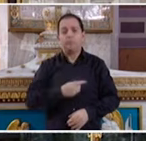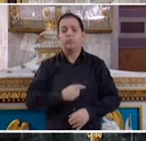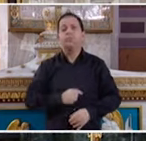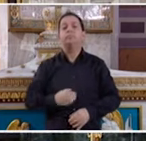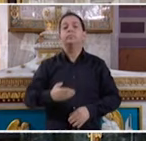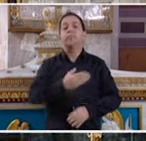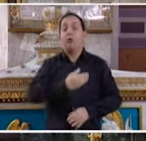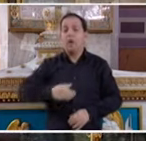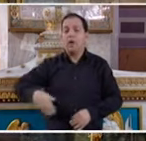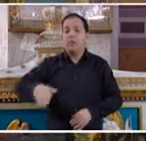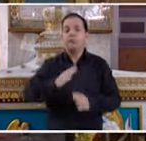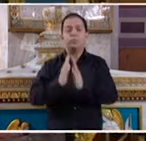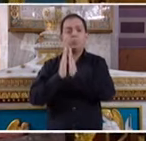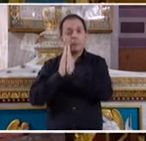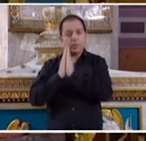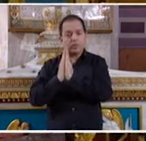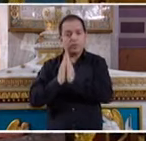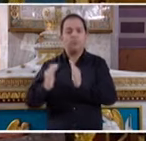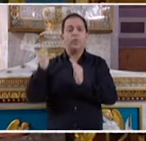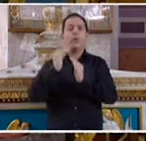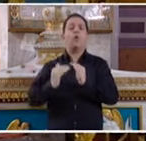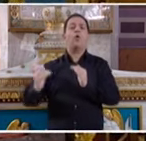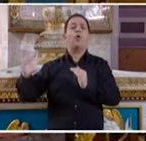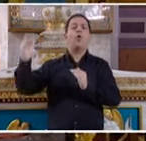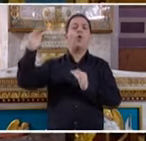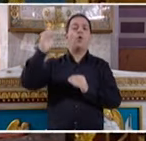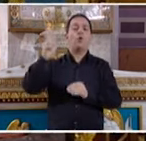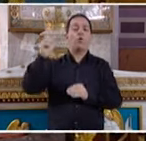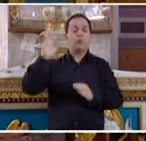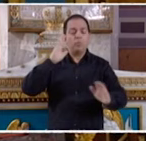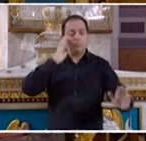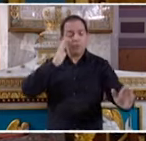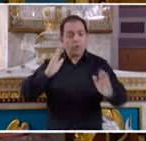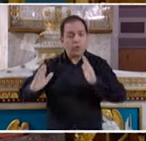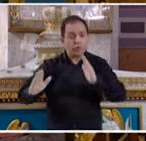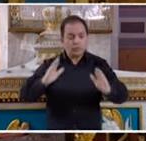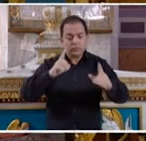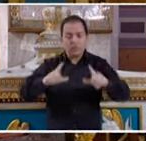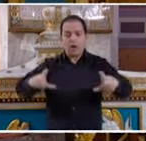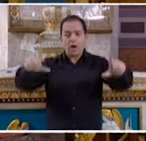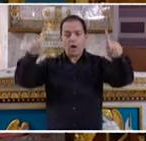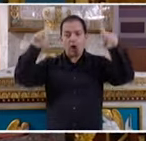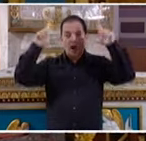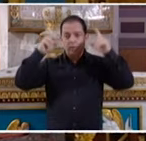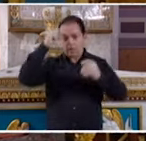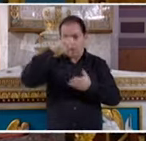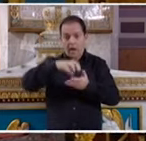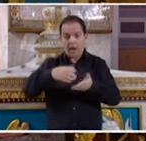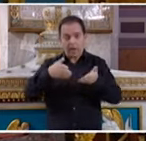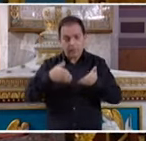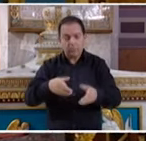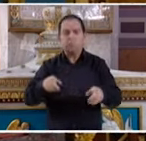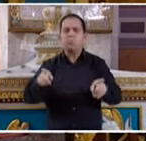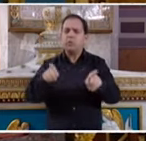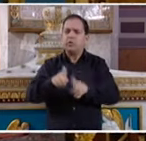ελέησον. Υπέρ του Αγίου οίκου τούτου και των